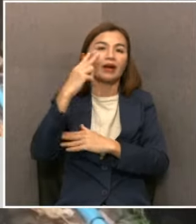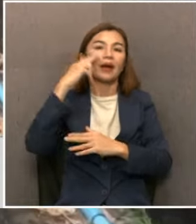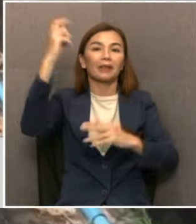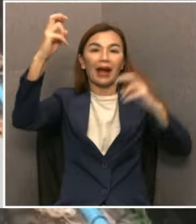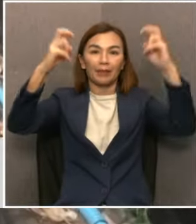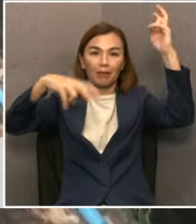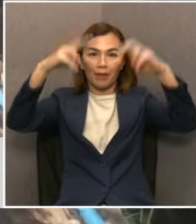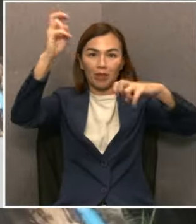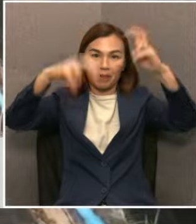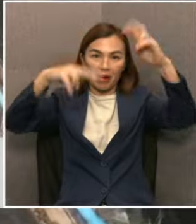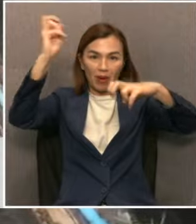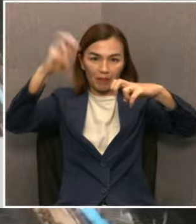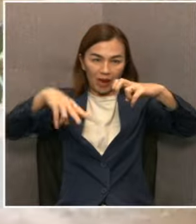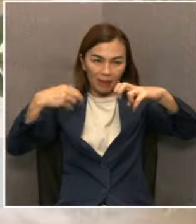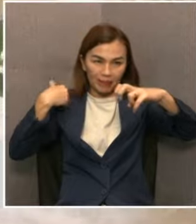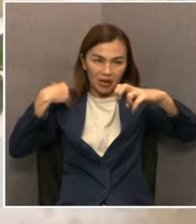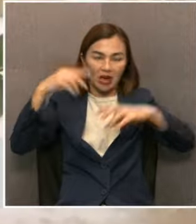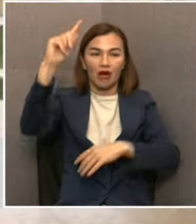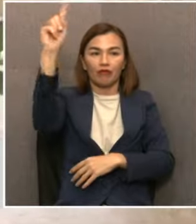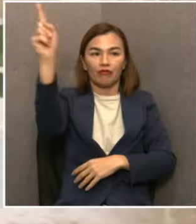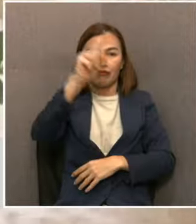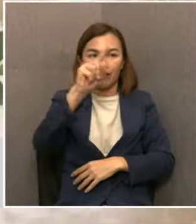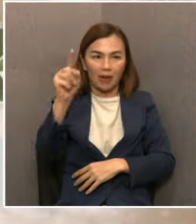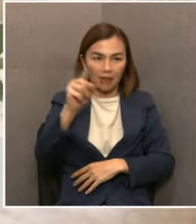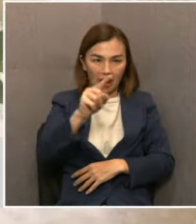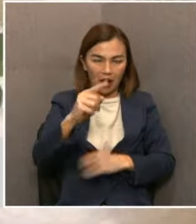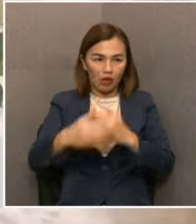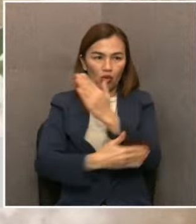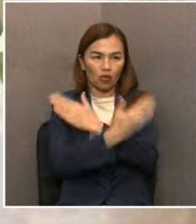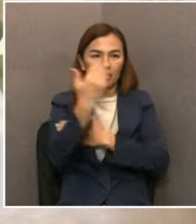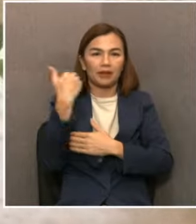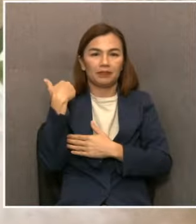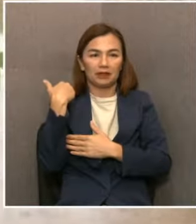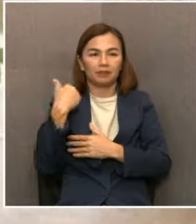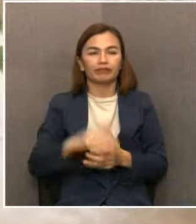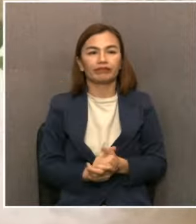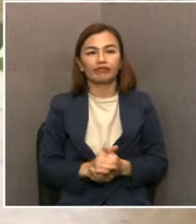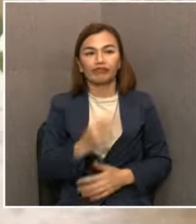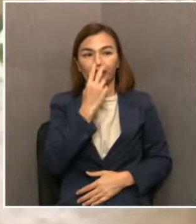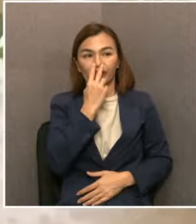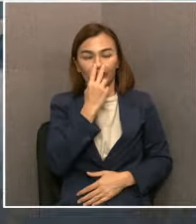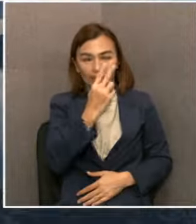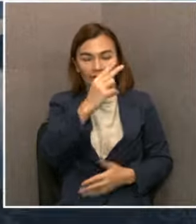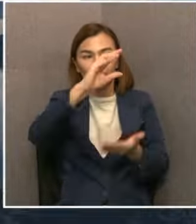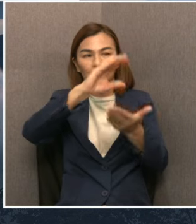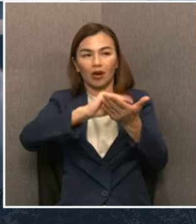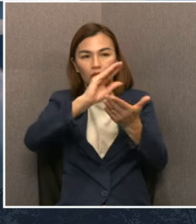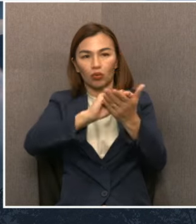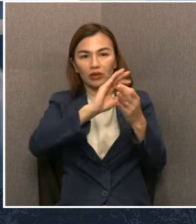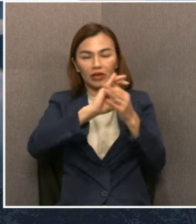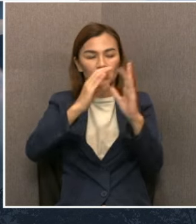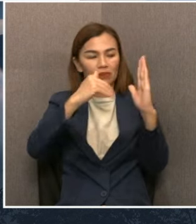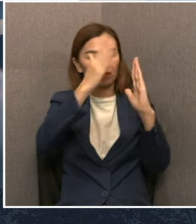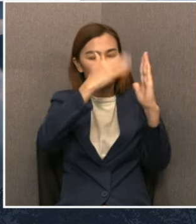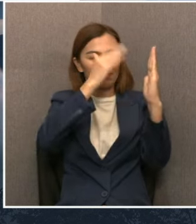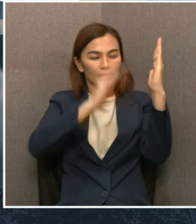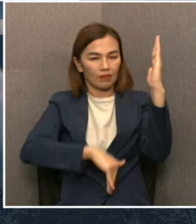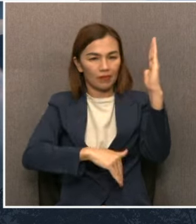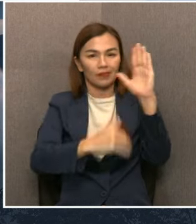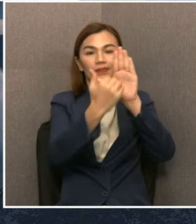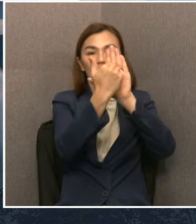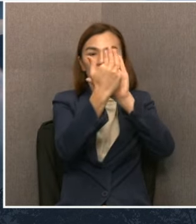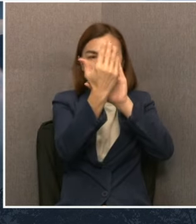แห่งรวมถึงอาจจะมีฟ้าผ่าเกิดขึ้นได้ด้วยครับถ้าเราไปดูข้อมูลสภาพอากาศเป็นรายภาคค่ะสำหรับภาคเหนือ